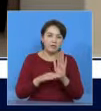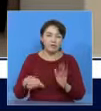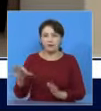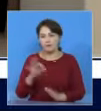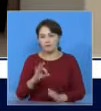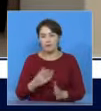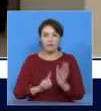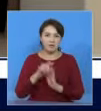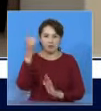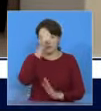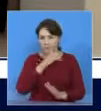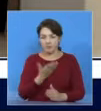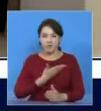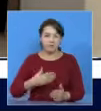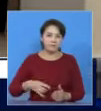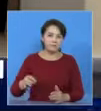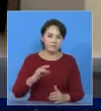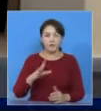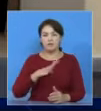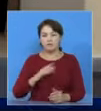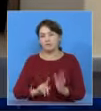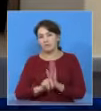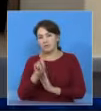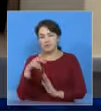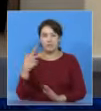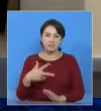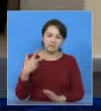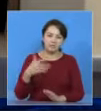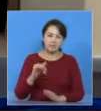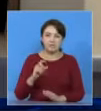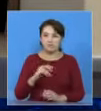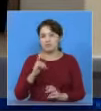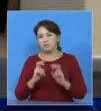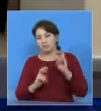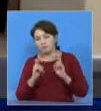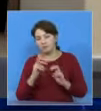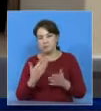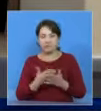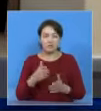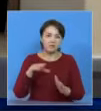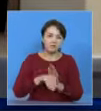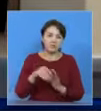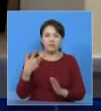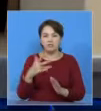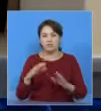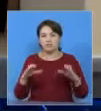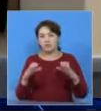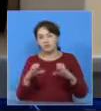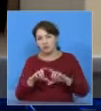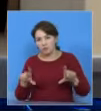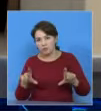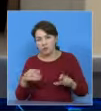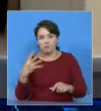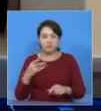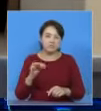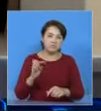С начала года в нашем регионе было запущено 33 предприятия. Из них это 3 школы, 4 детских